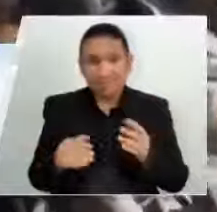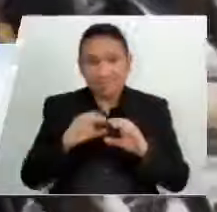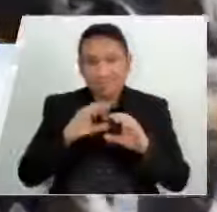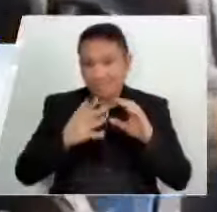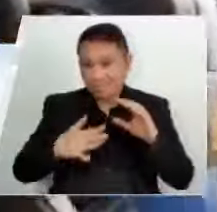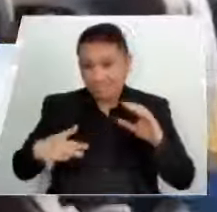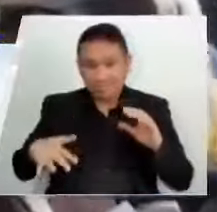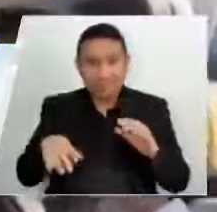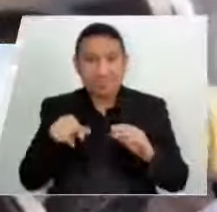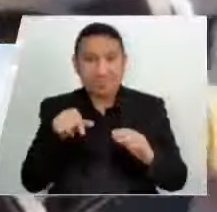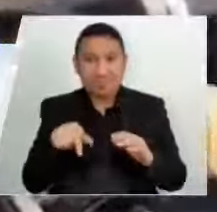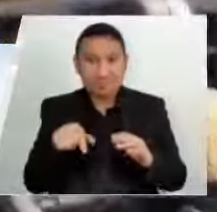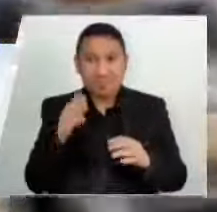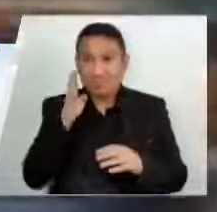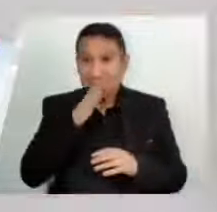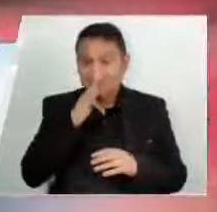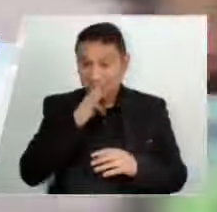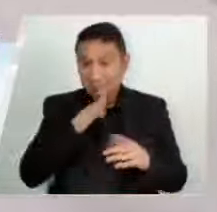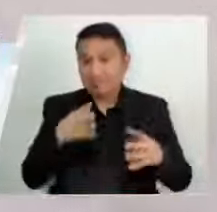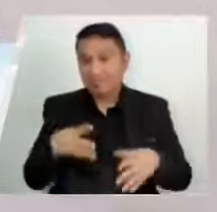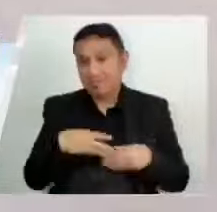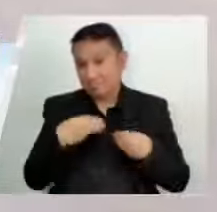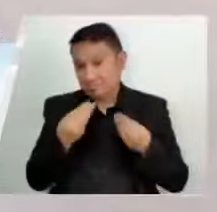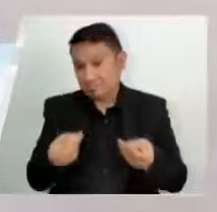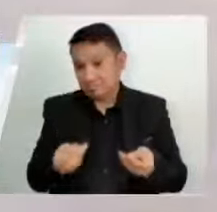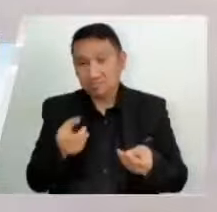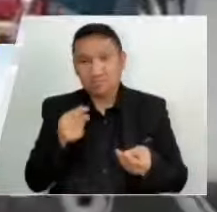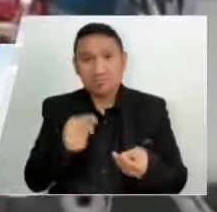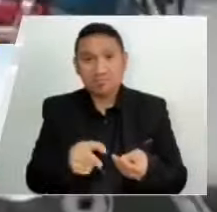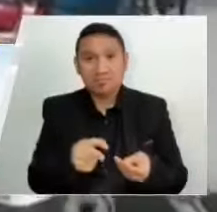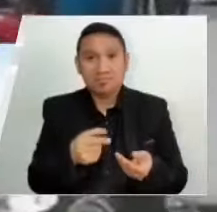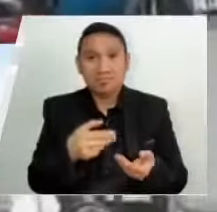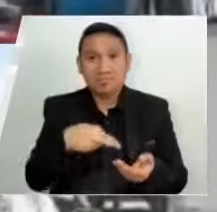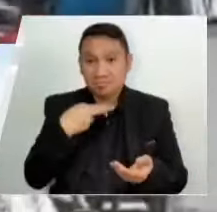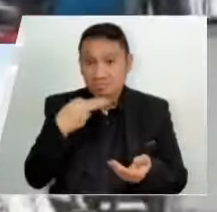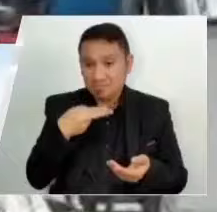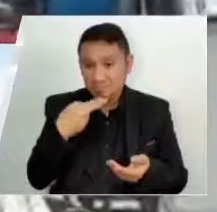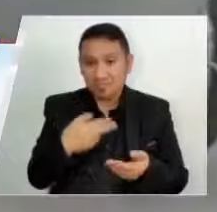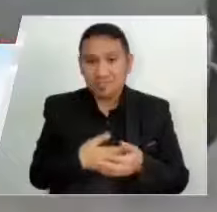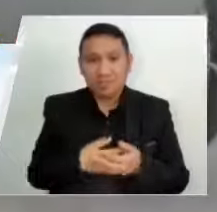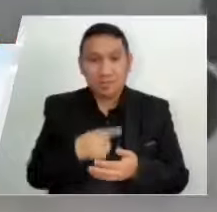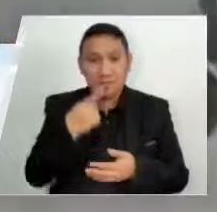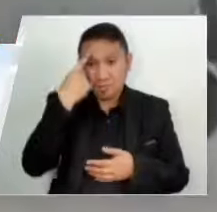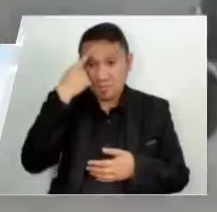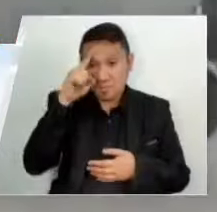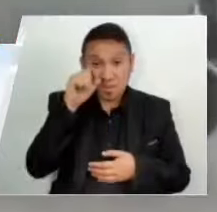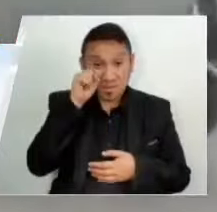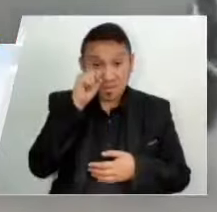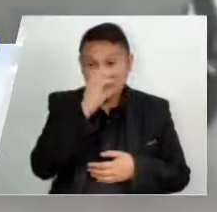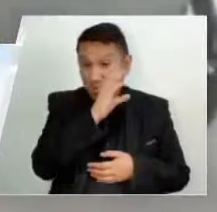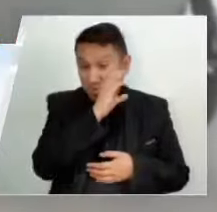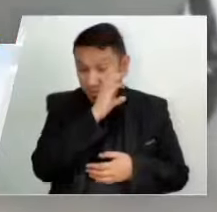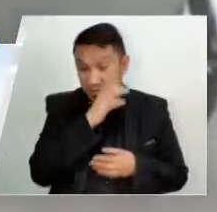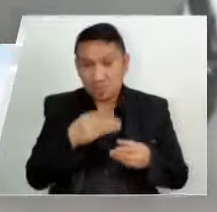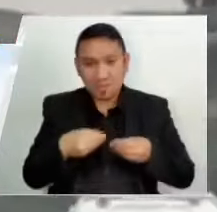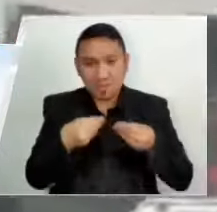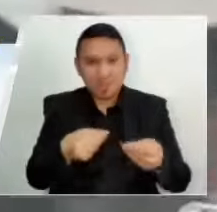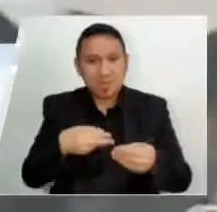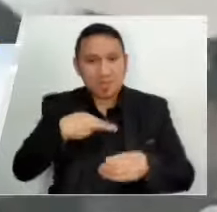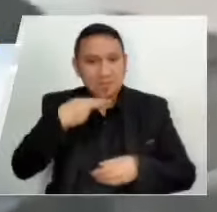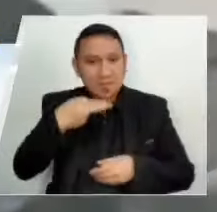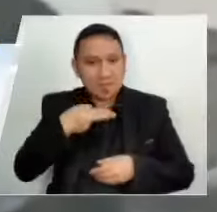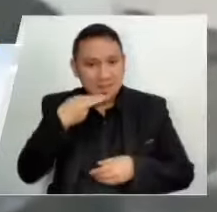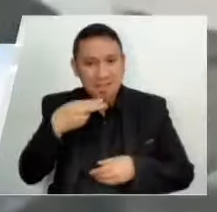motorista, bigas at medical kits. Sa mga senior citizen, naghandog ng bigas at grocery sa mga kawani ng Highway Patrol Group